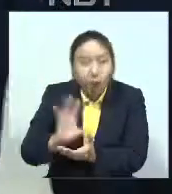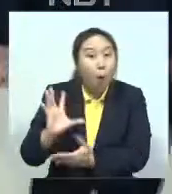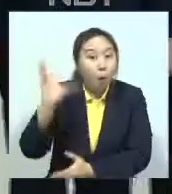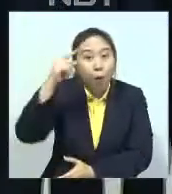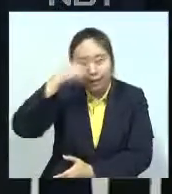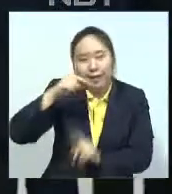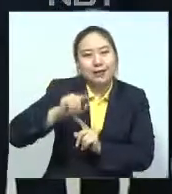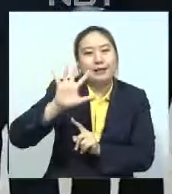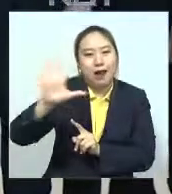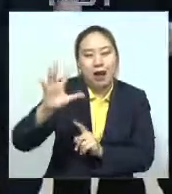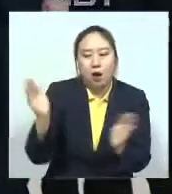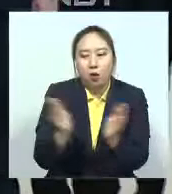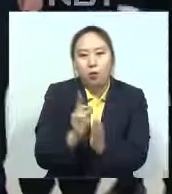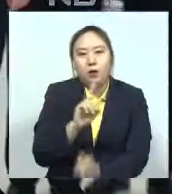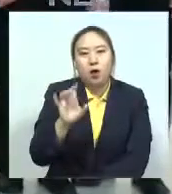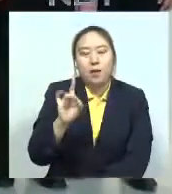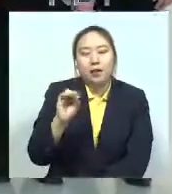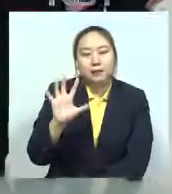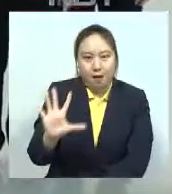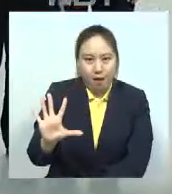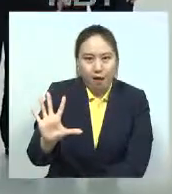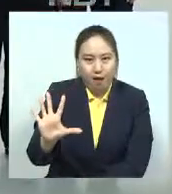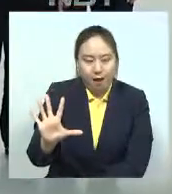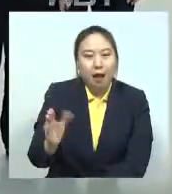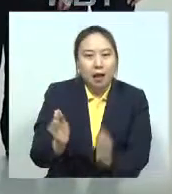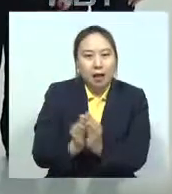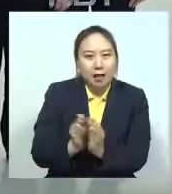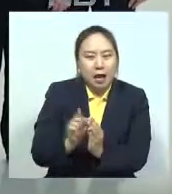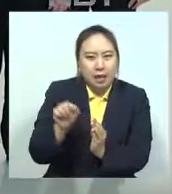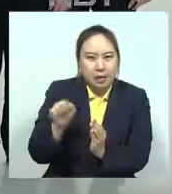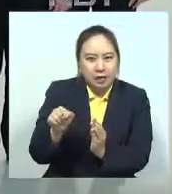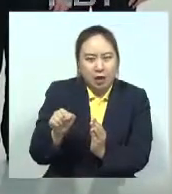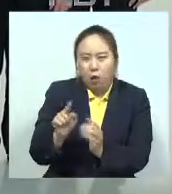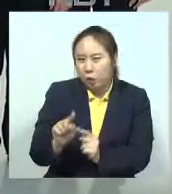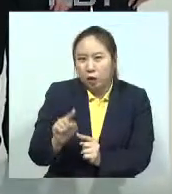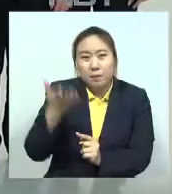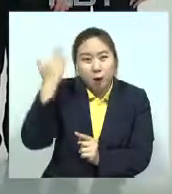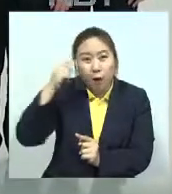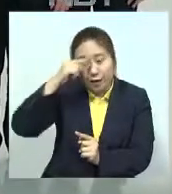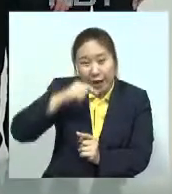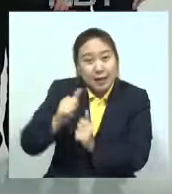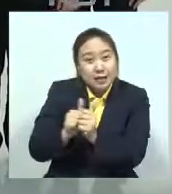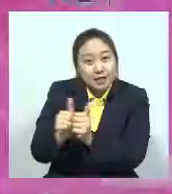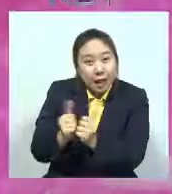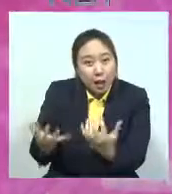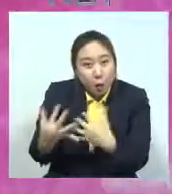ของโลกมีคะแนนรวม185คะแนนถือว่าเป็นคะแนนรวมที่สูงที่สุดนับตั้งแต่ประเทศไทยได้เข้